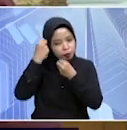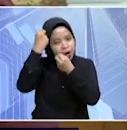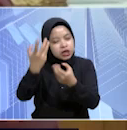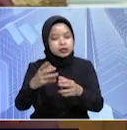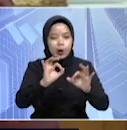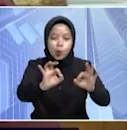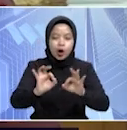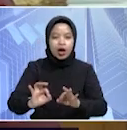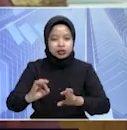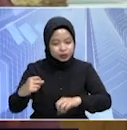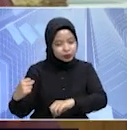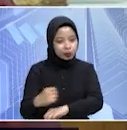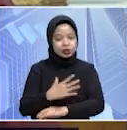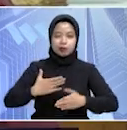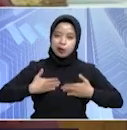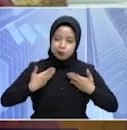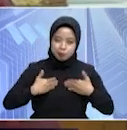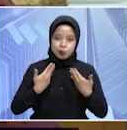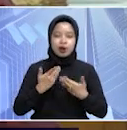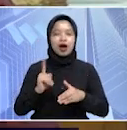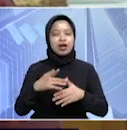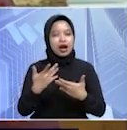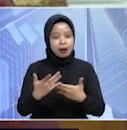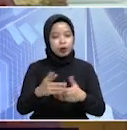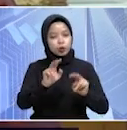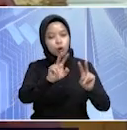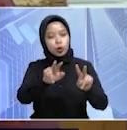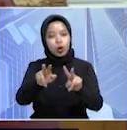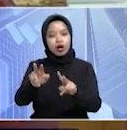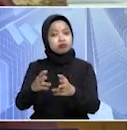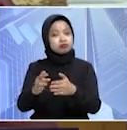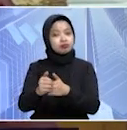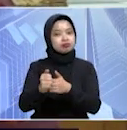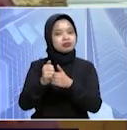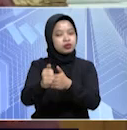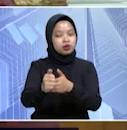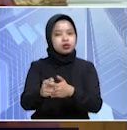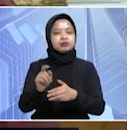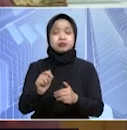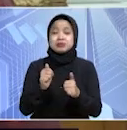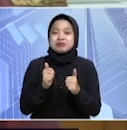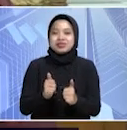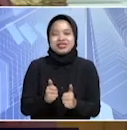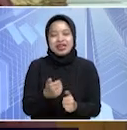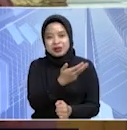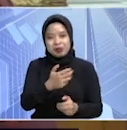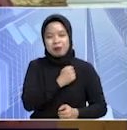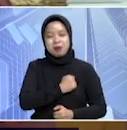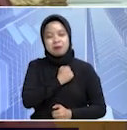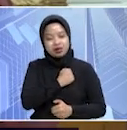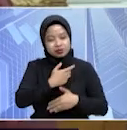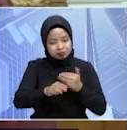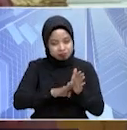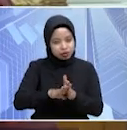informatif, edukatif, dan menghibur, juga membawa tontonan menjadi tuntunan agar kita bisa menjadi bangsa yang